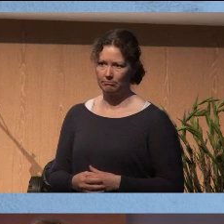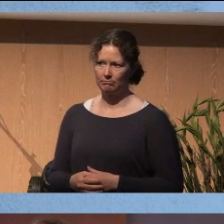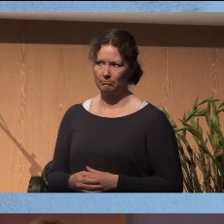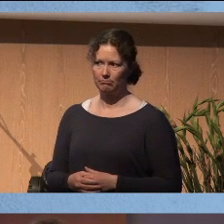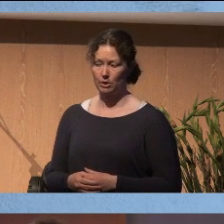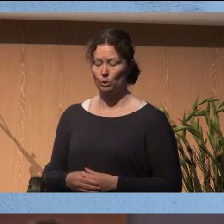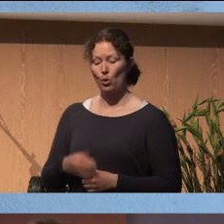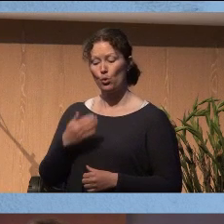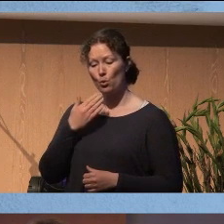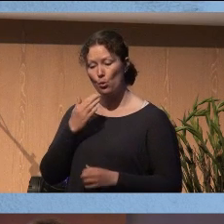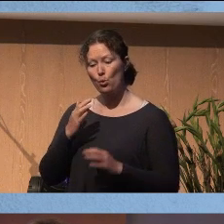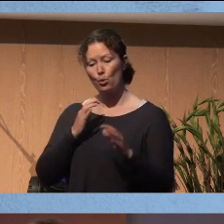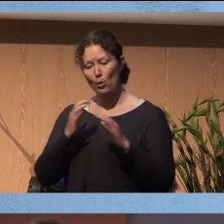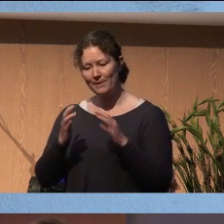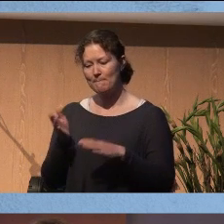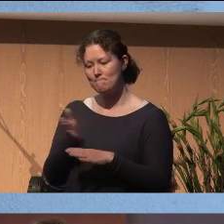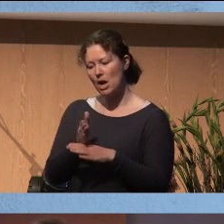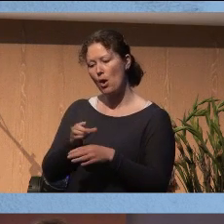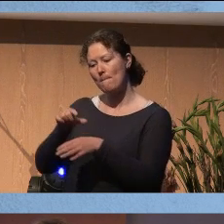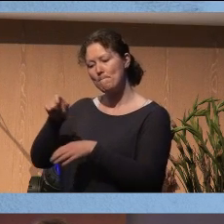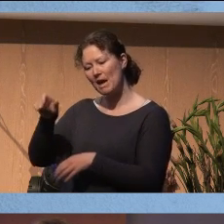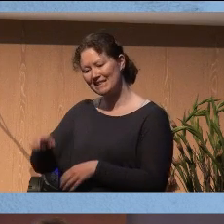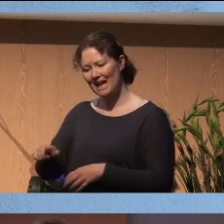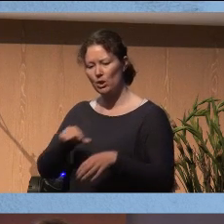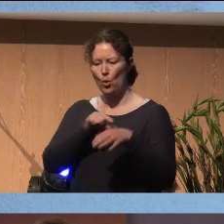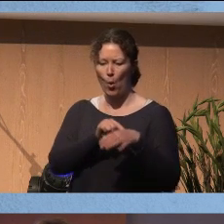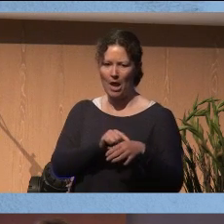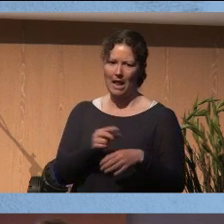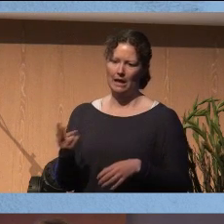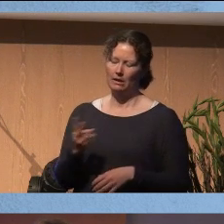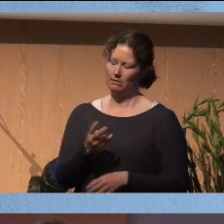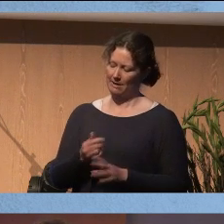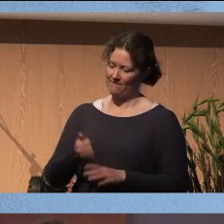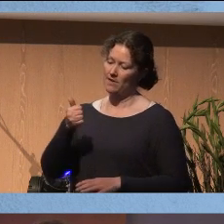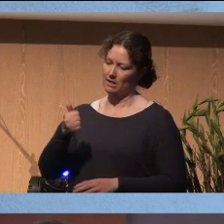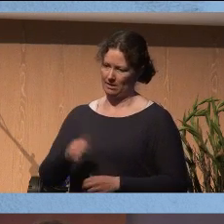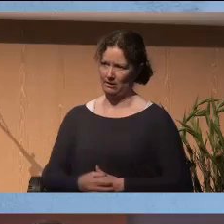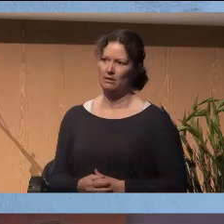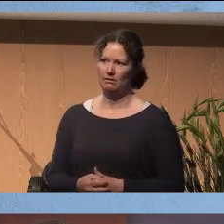Så god kommunikasjon mellom pasient og lege viktig.